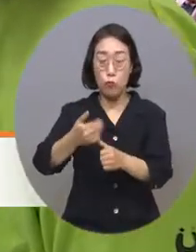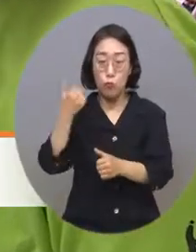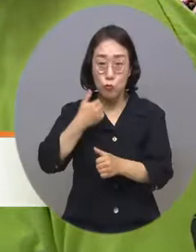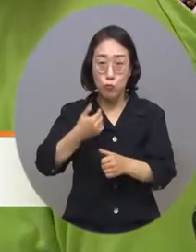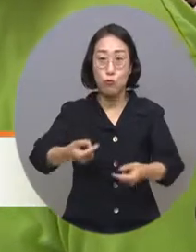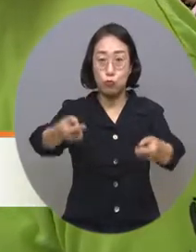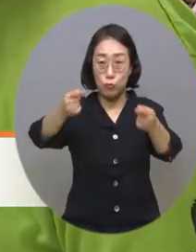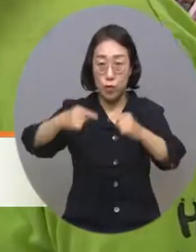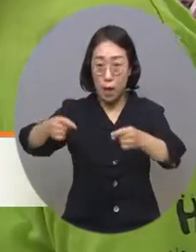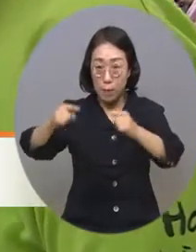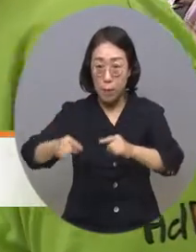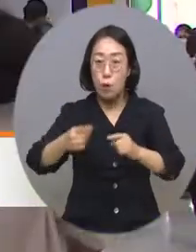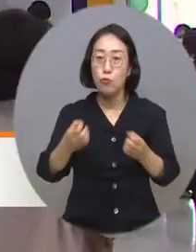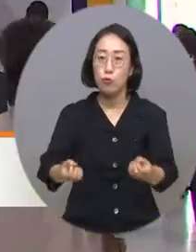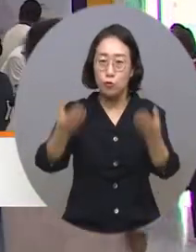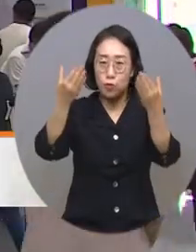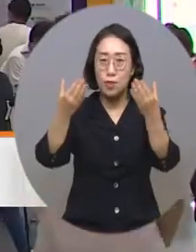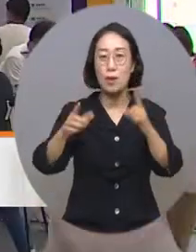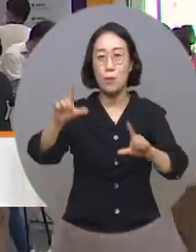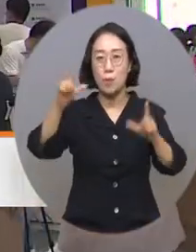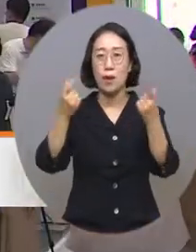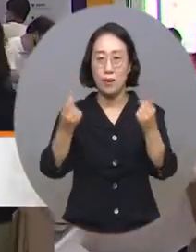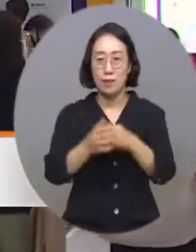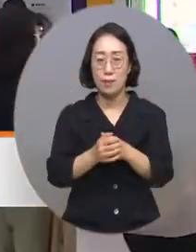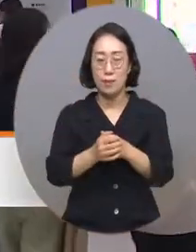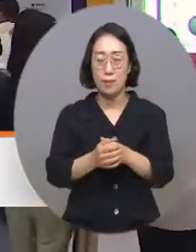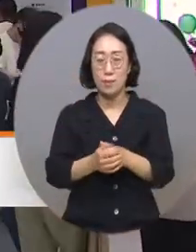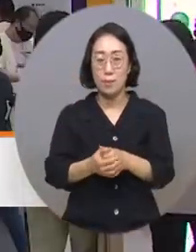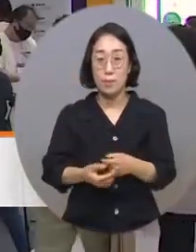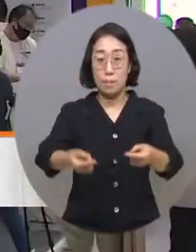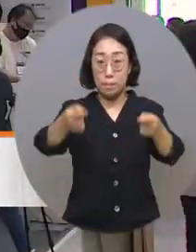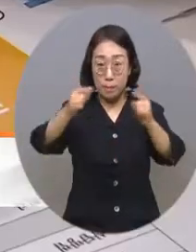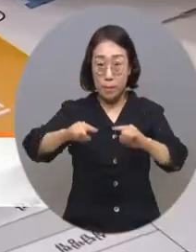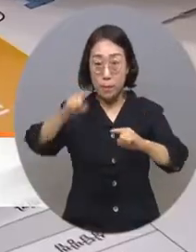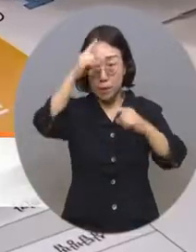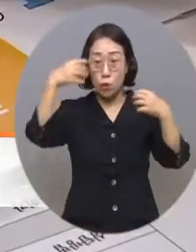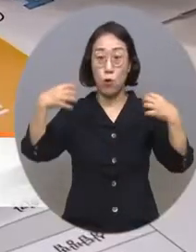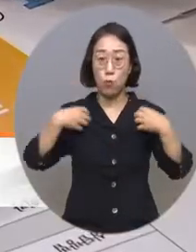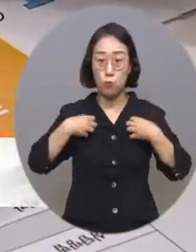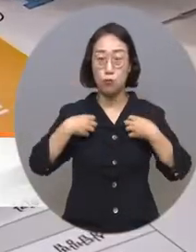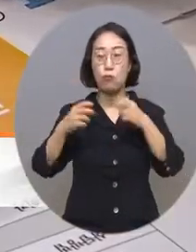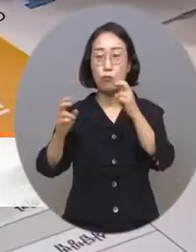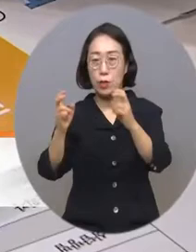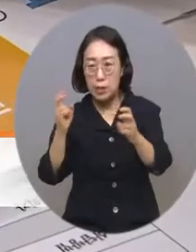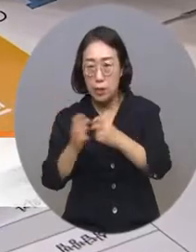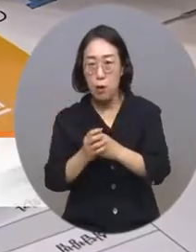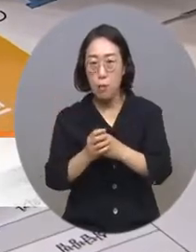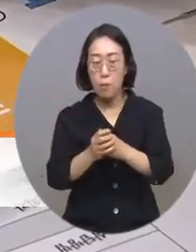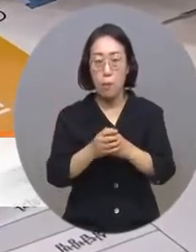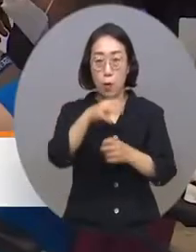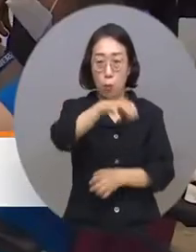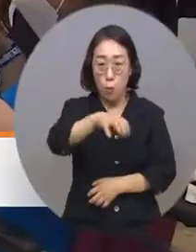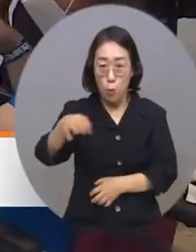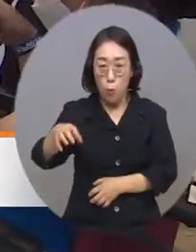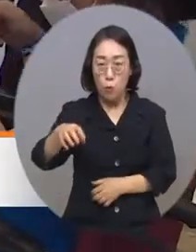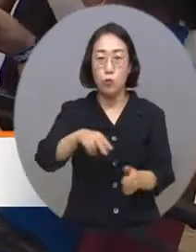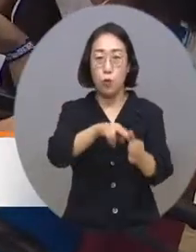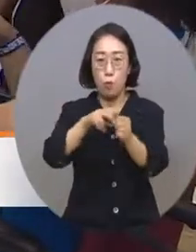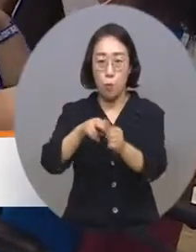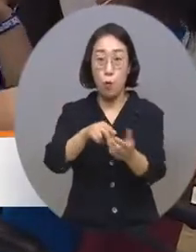있는 축제로 꾸며졌습니다. 행사기간 정부부처, 사회적 기업, 기관 등의 다양한 정보들을